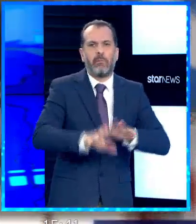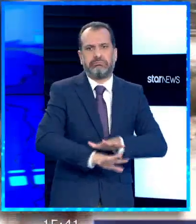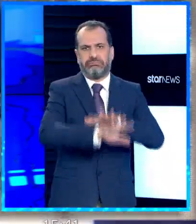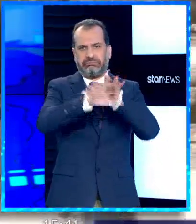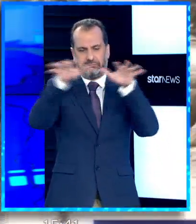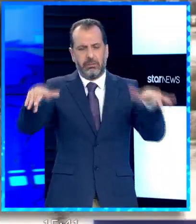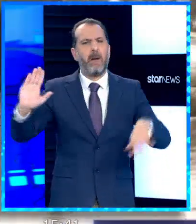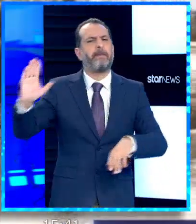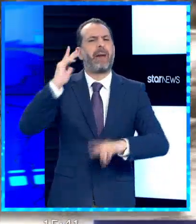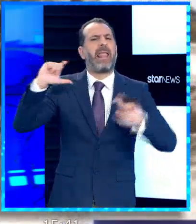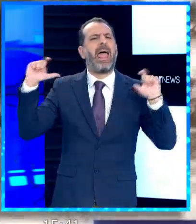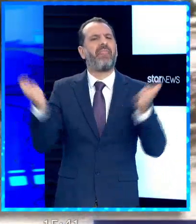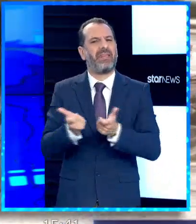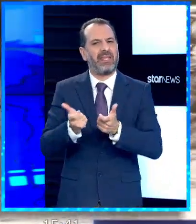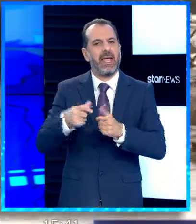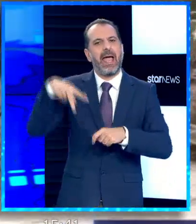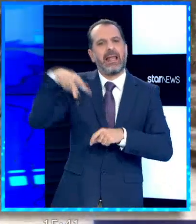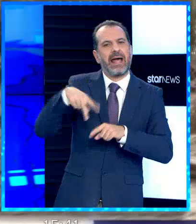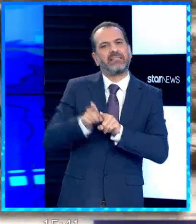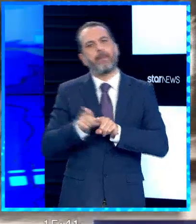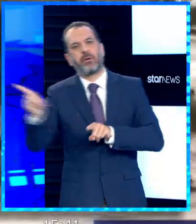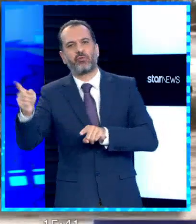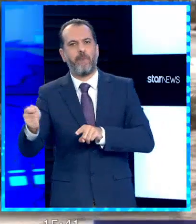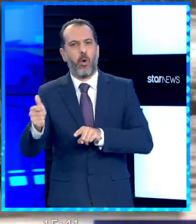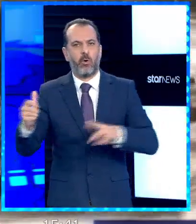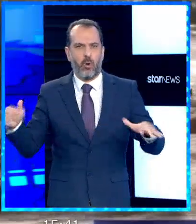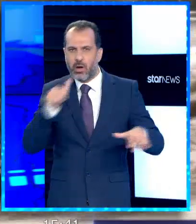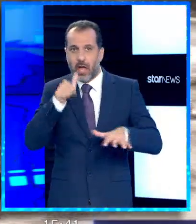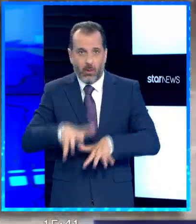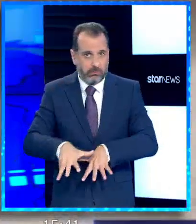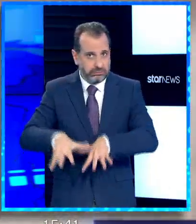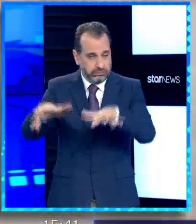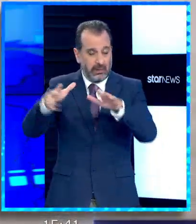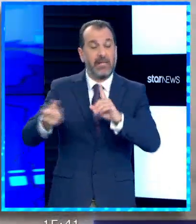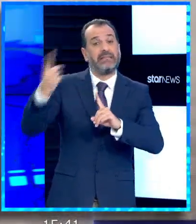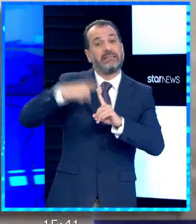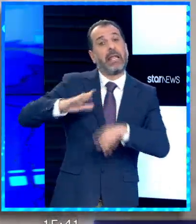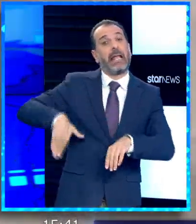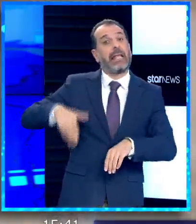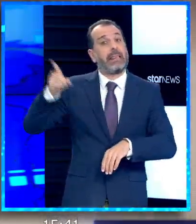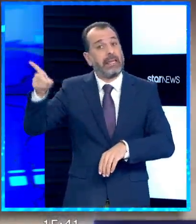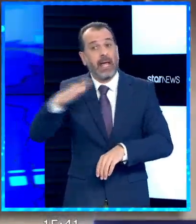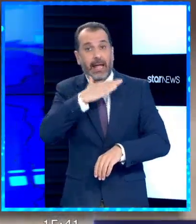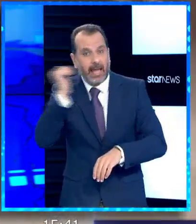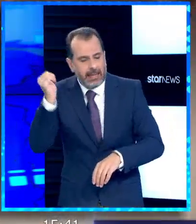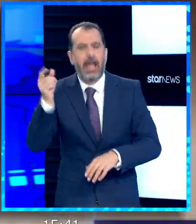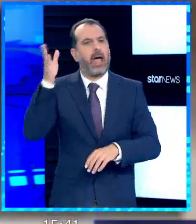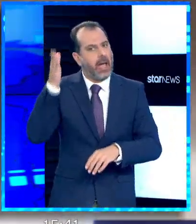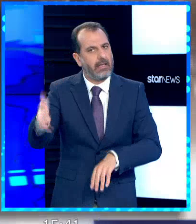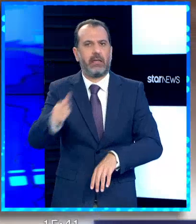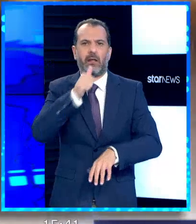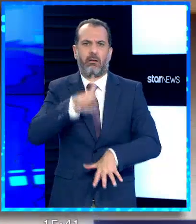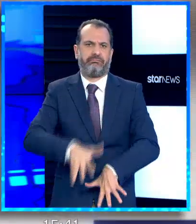εθνική οδό Λάρισας Βόλου. Το πέρασμα της κακοκαιρίας προκάλεσε έντονα προβλήματα και στα Χανιά, όπου οι δρόμοι μετατράπηκαν σε